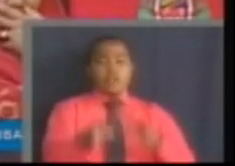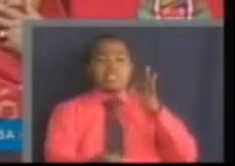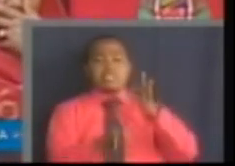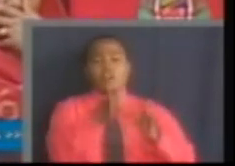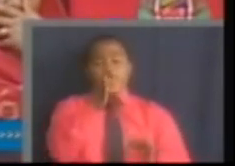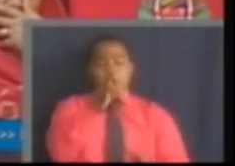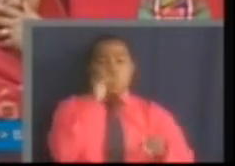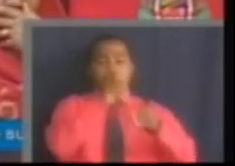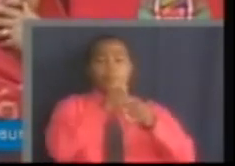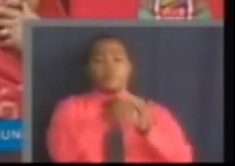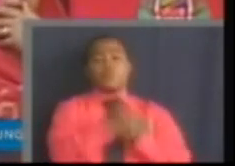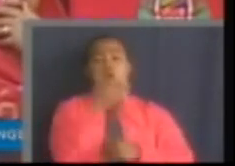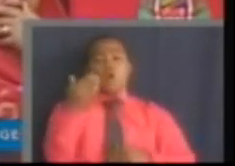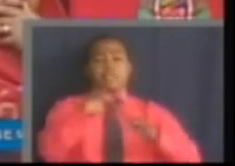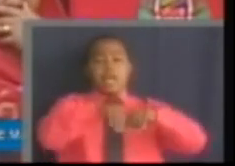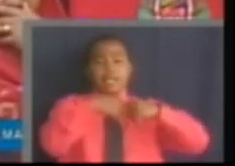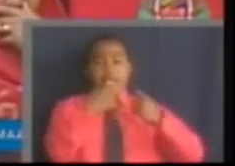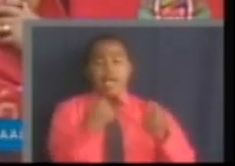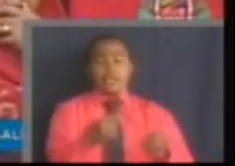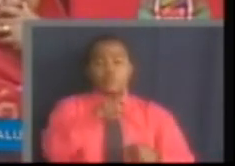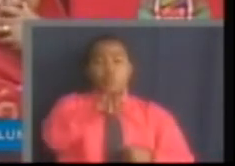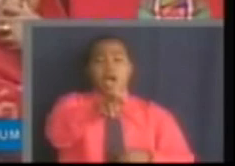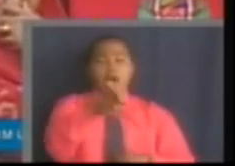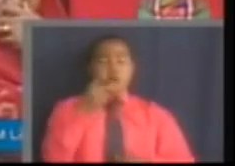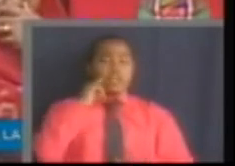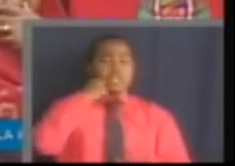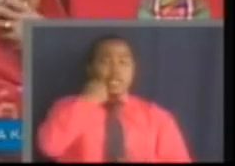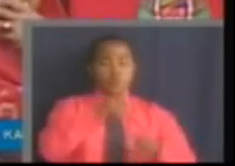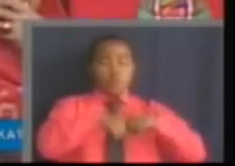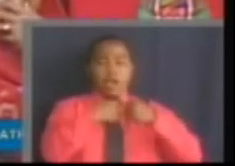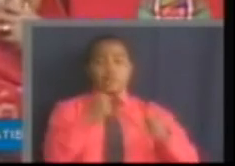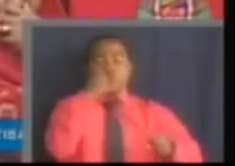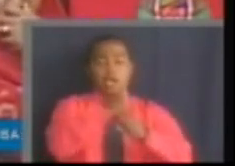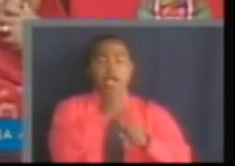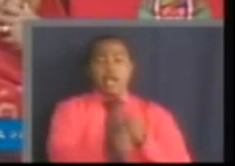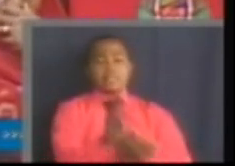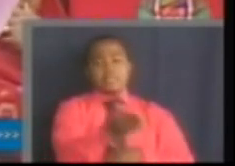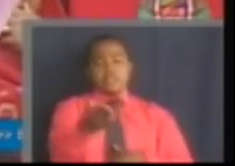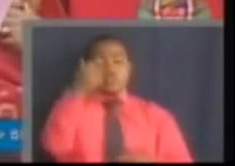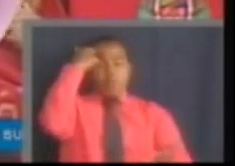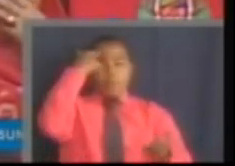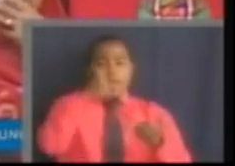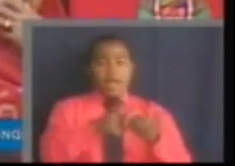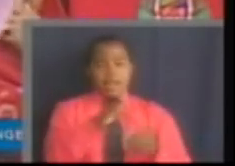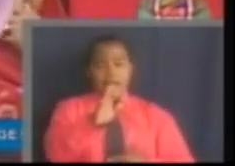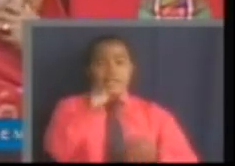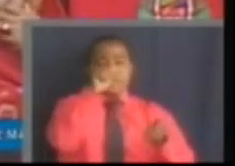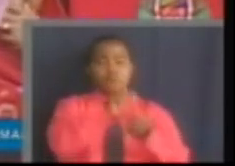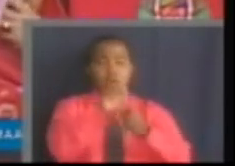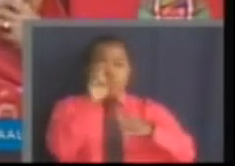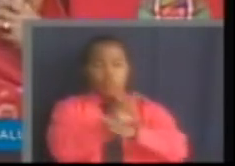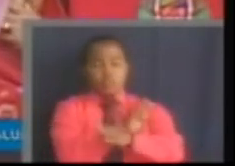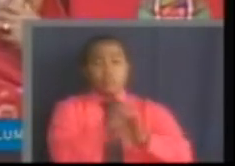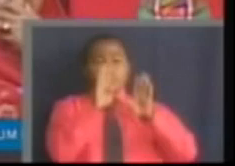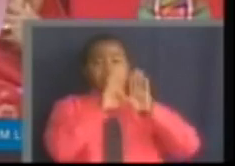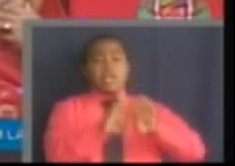kamati atakayevuruga au atakayejaribu kuvuruga mwenendo bora wa kazi na shughuli za kamati. Tafsiri yake ni nini? Masuala ya usimamizi wa amani,